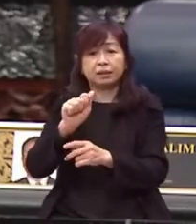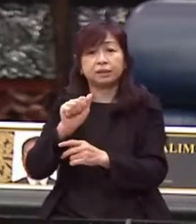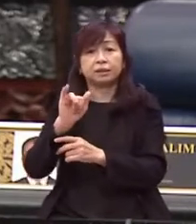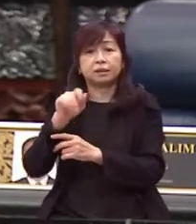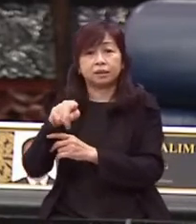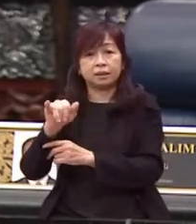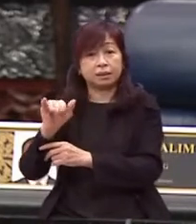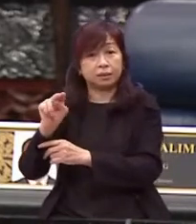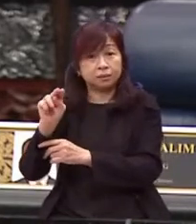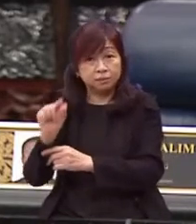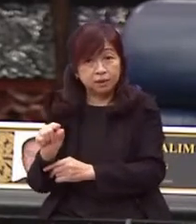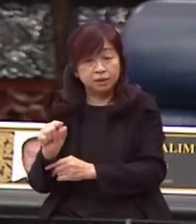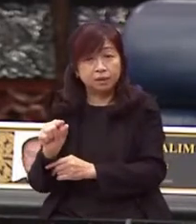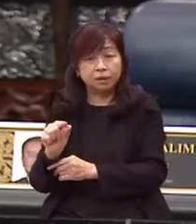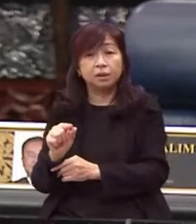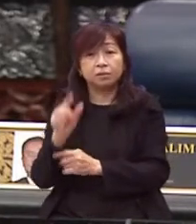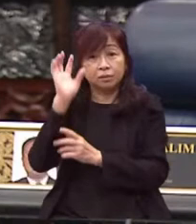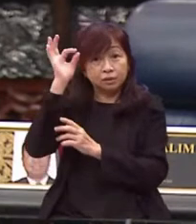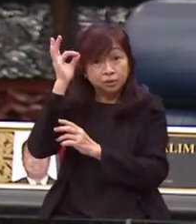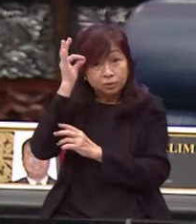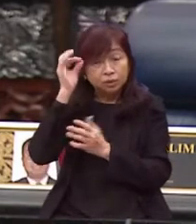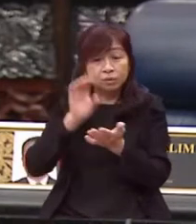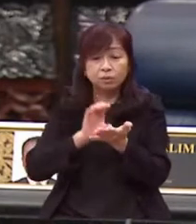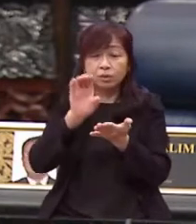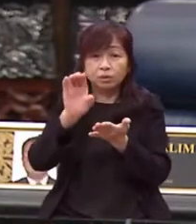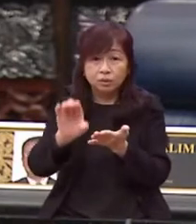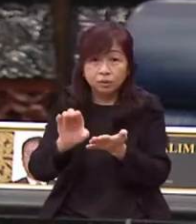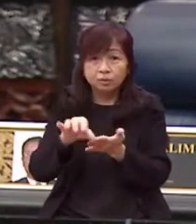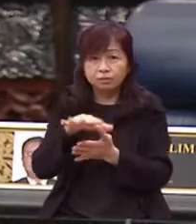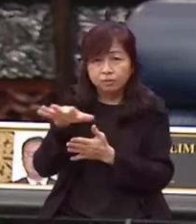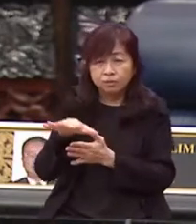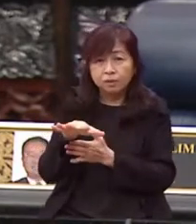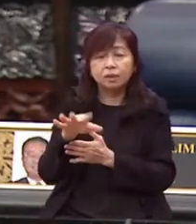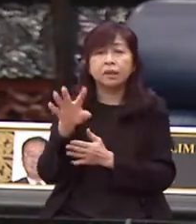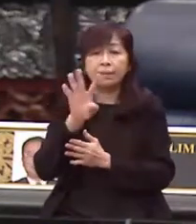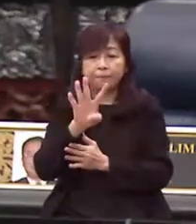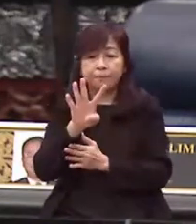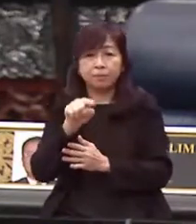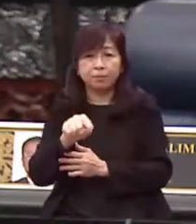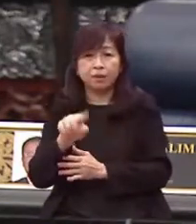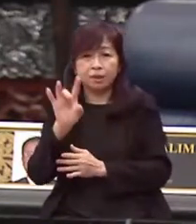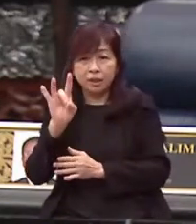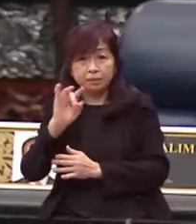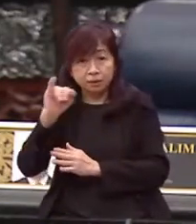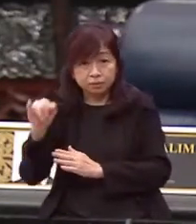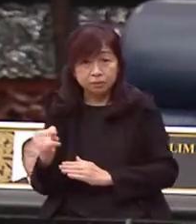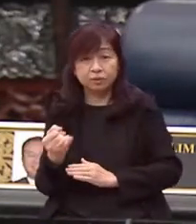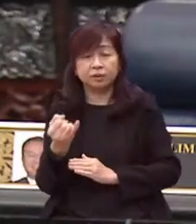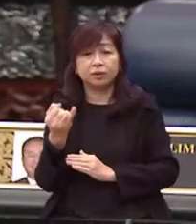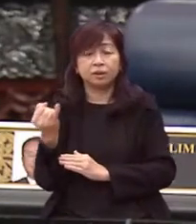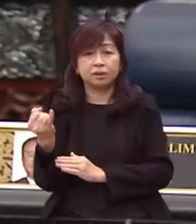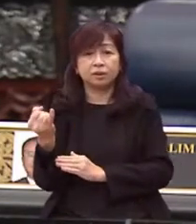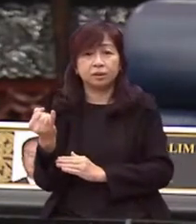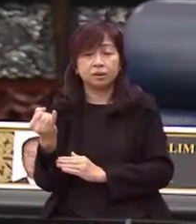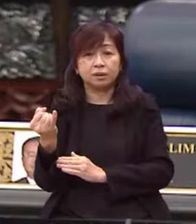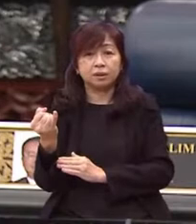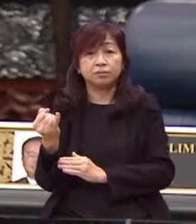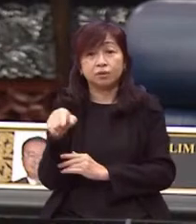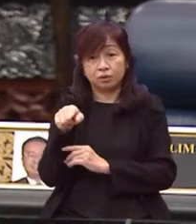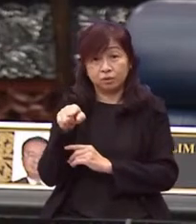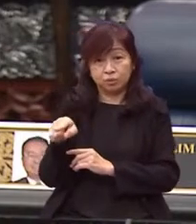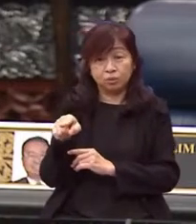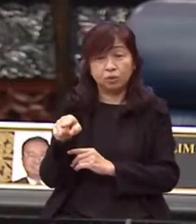Kerajaan telah menyediakan peruntukan berjumlah 4 populeran 8 juta Ringgit dan daripada jumlah ini